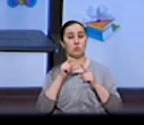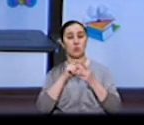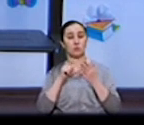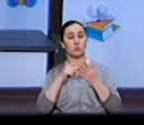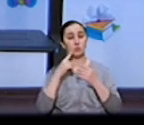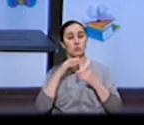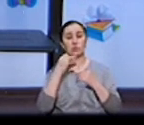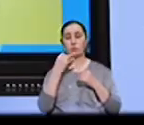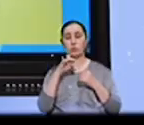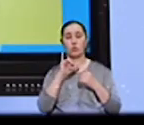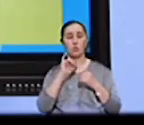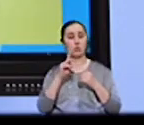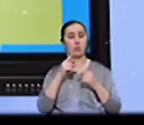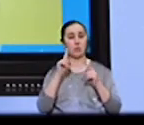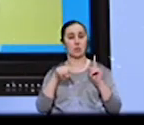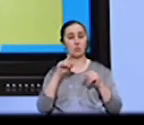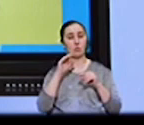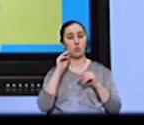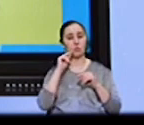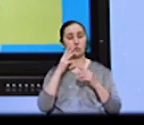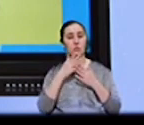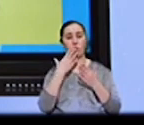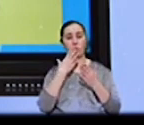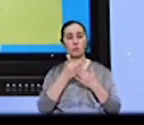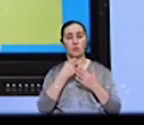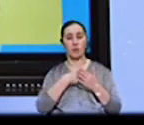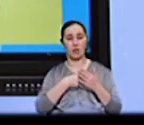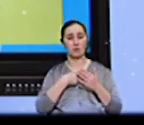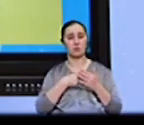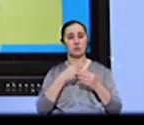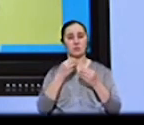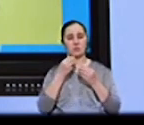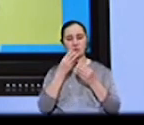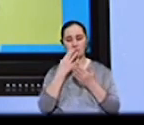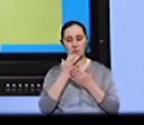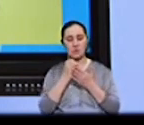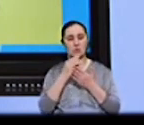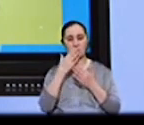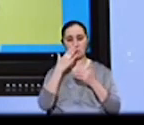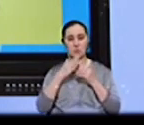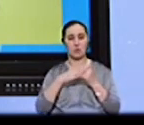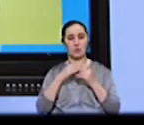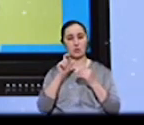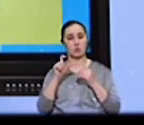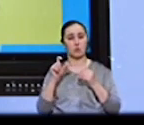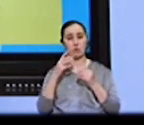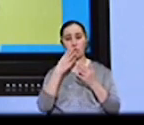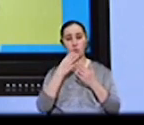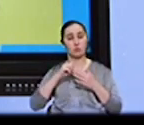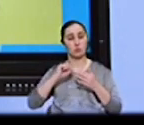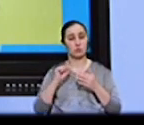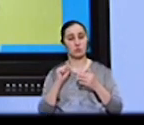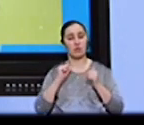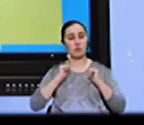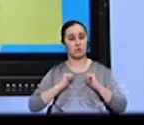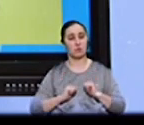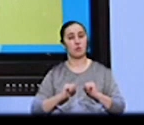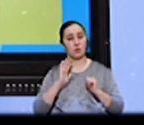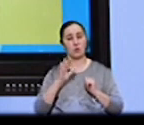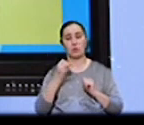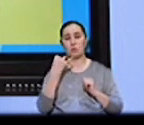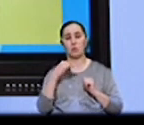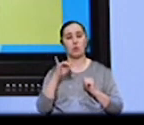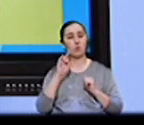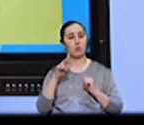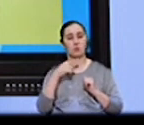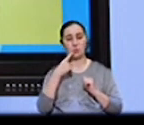bolajonlar? Yo'q deb ba'zi o'quvchilarimiz bor, o'zining narsasini hattoki eng yaqin insonidan, eng yaqin do'stidan qizg'onadi.